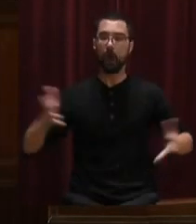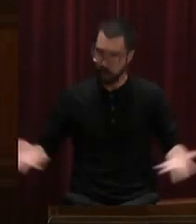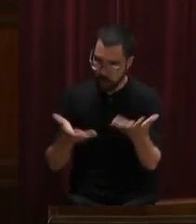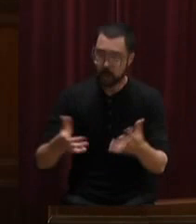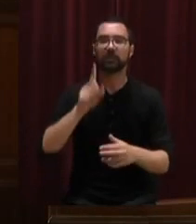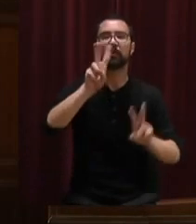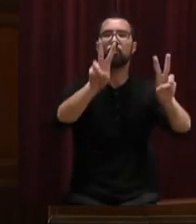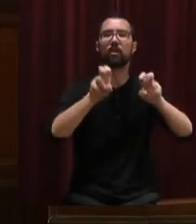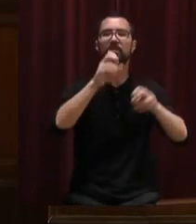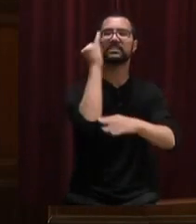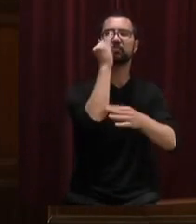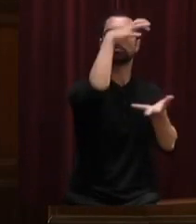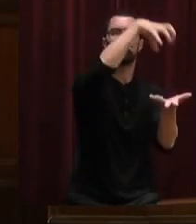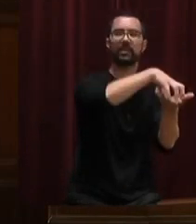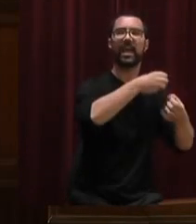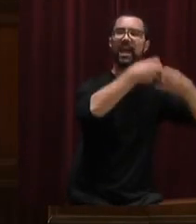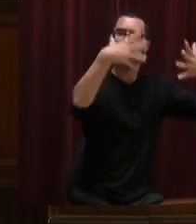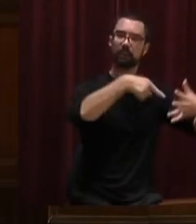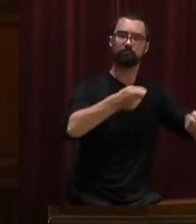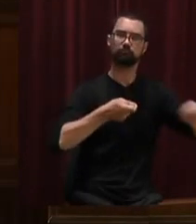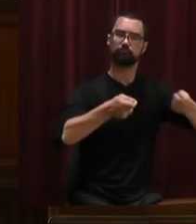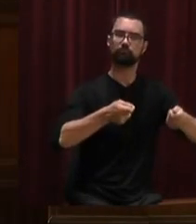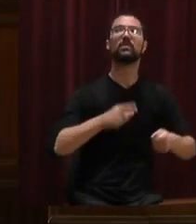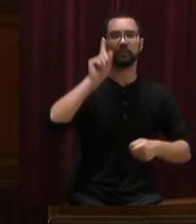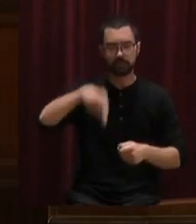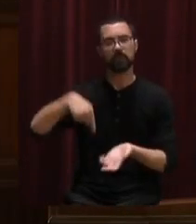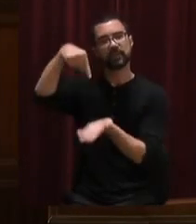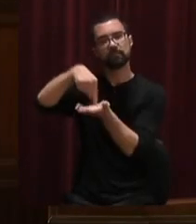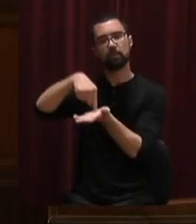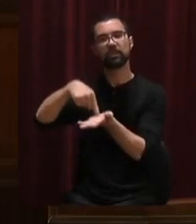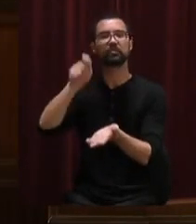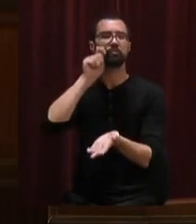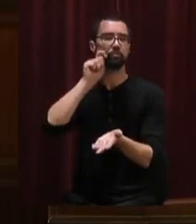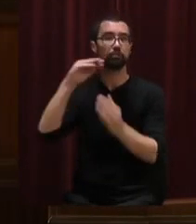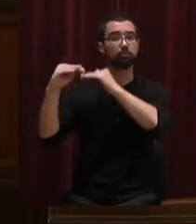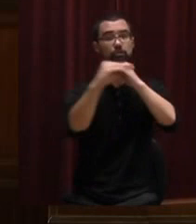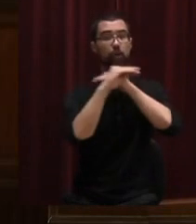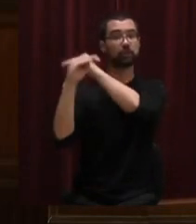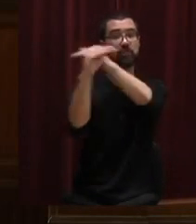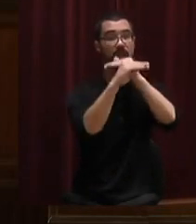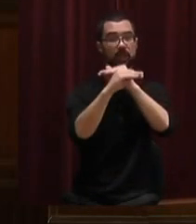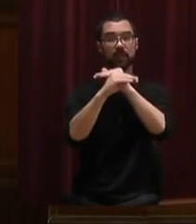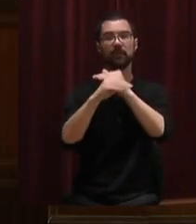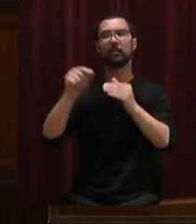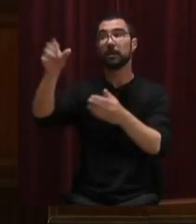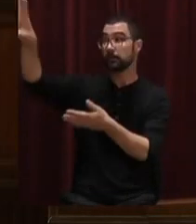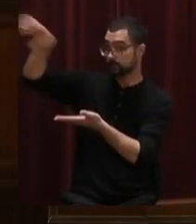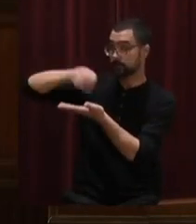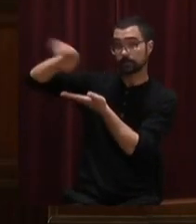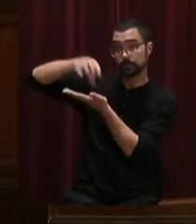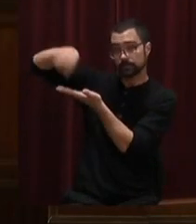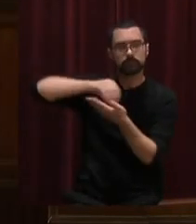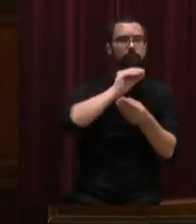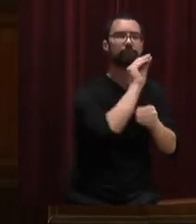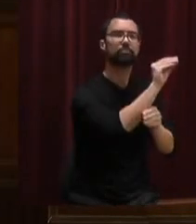de l'energia. Continuarem utilitzant el fons de l'impost de turisme sostenible per desenvolupar la xarxa de recàrrega elèctrica i